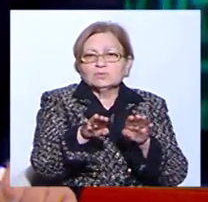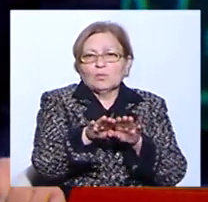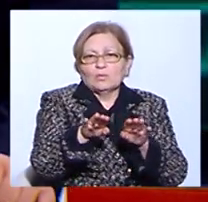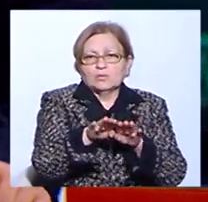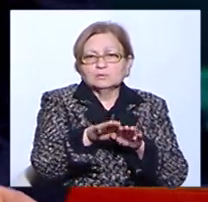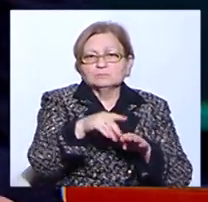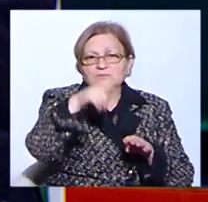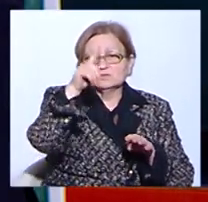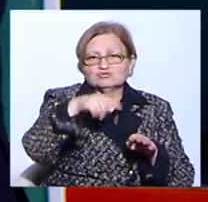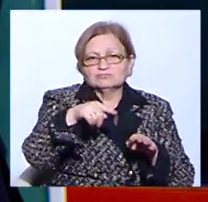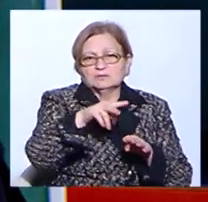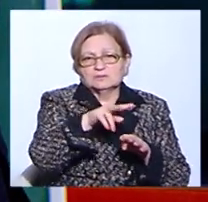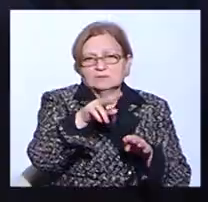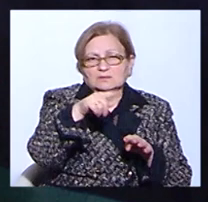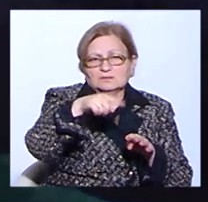წილადების შეკრება.